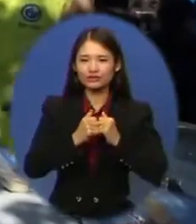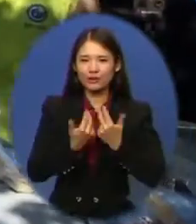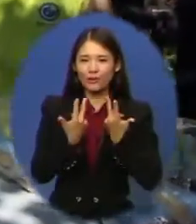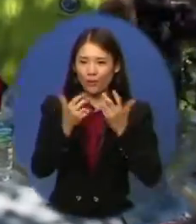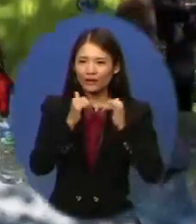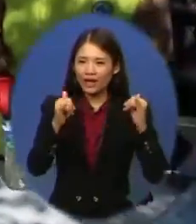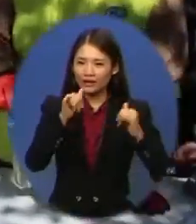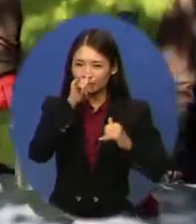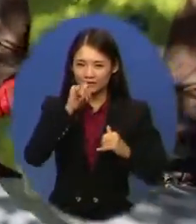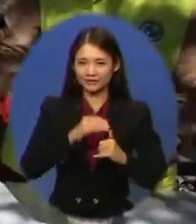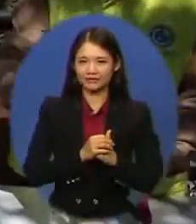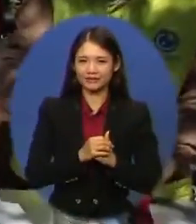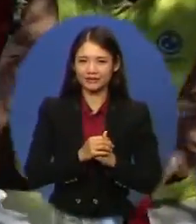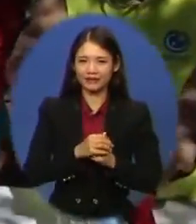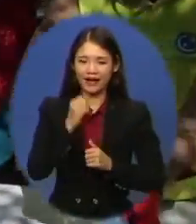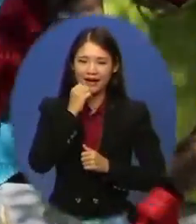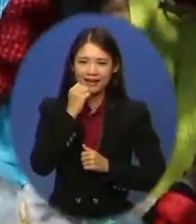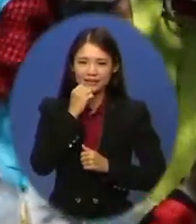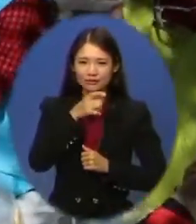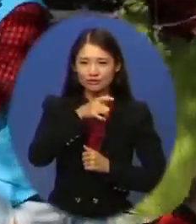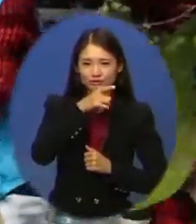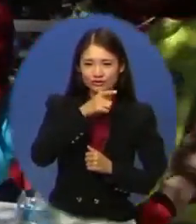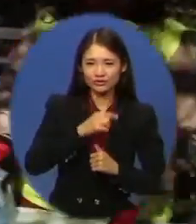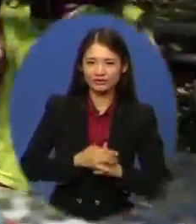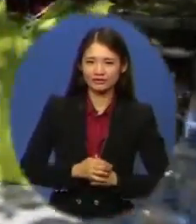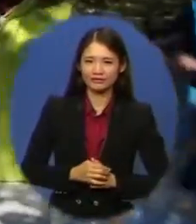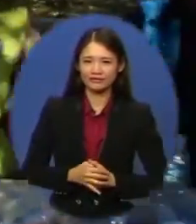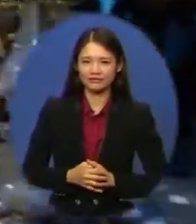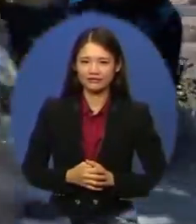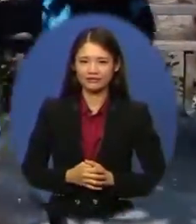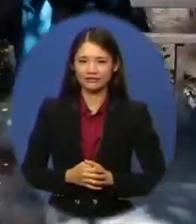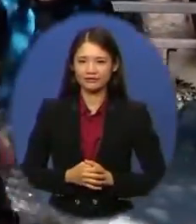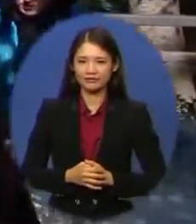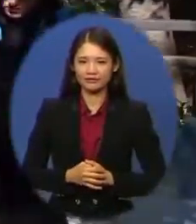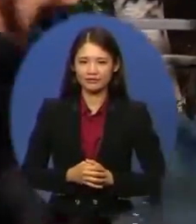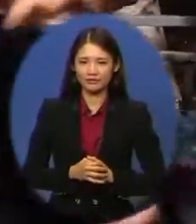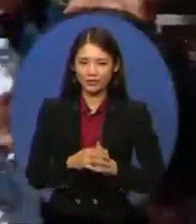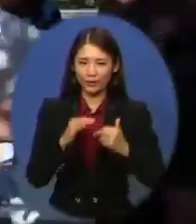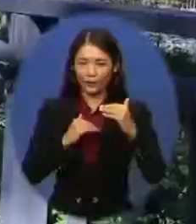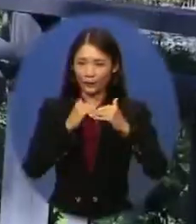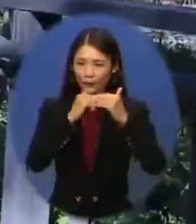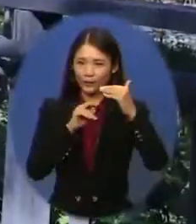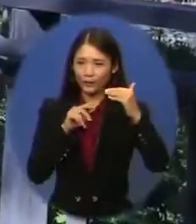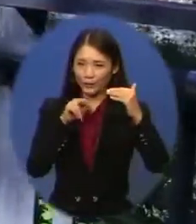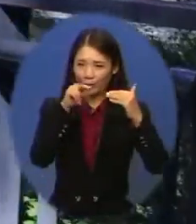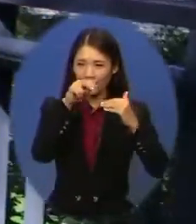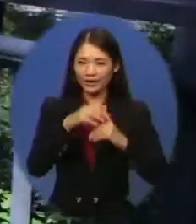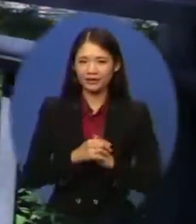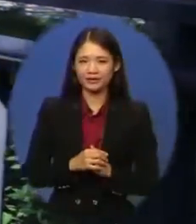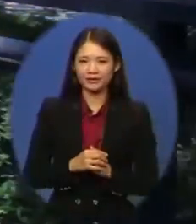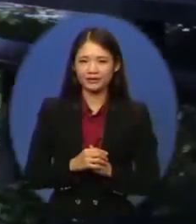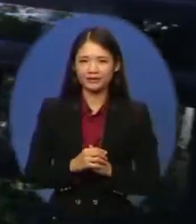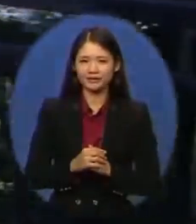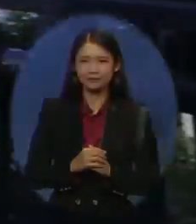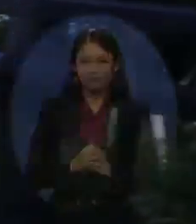이거 물. 올라가세요, 저리 쭉 들어가세요. 위로 올라가시면 되세요.